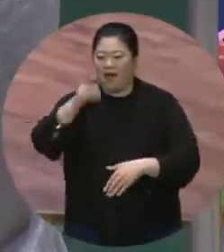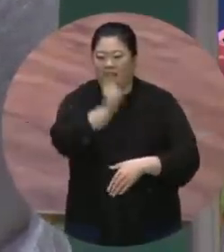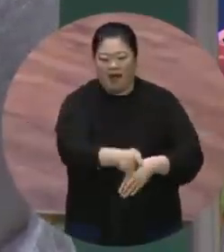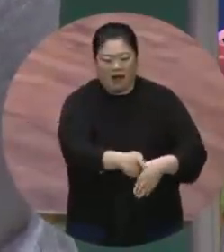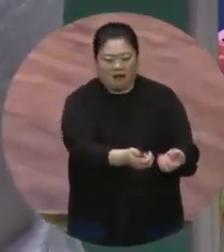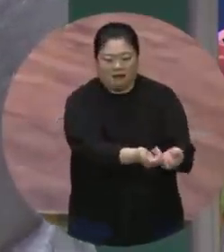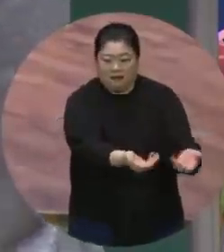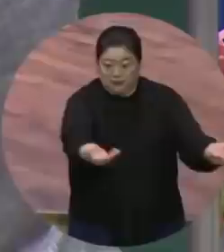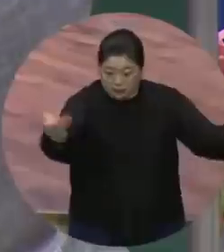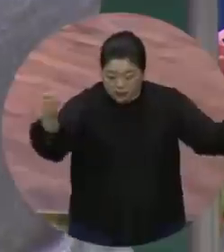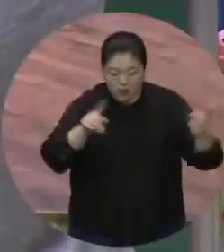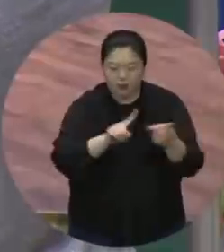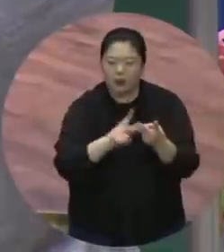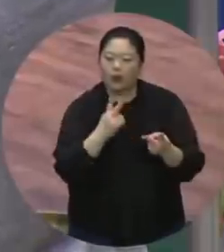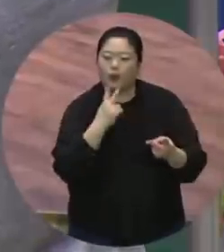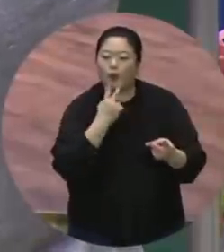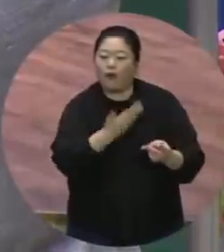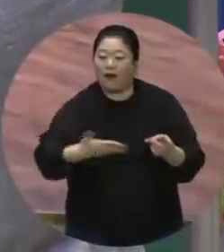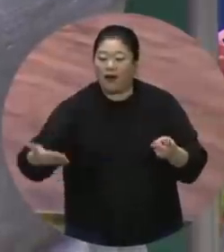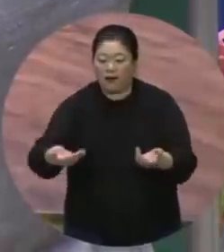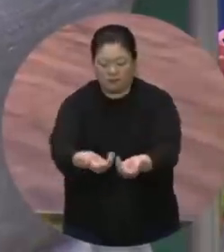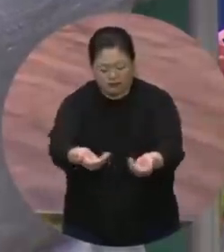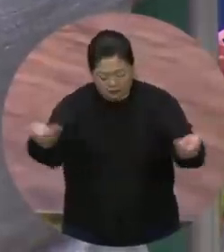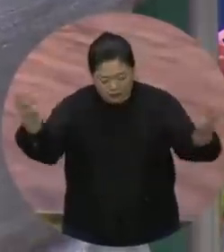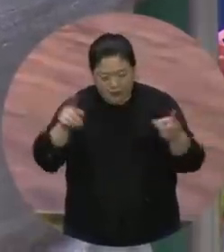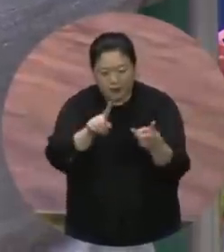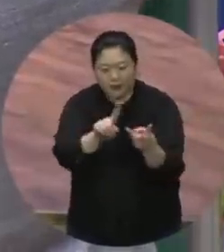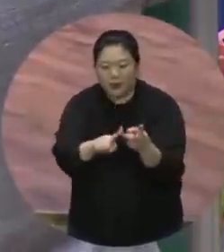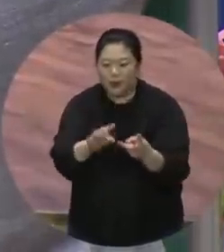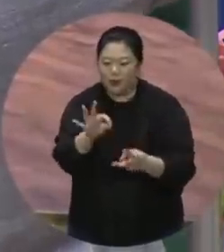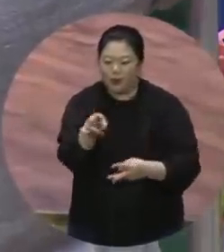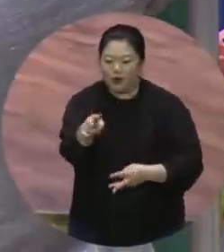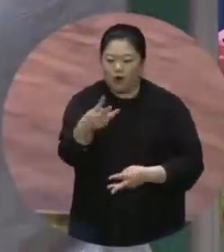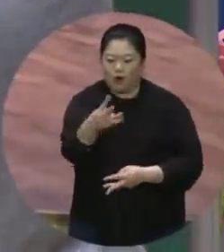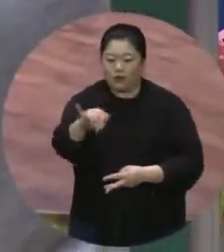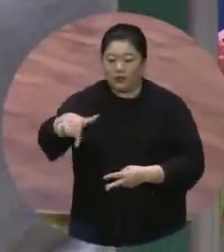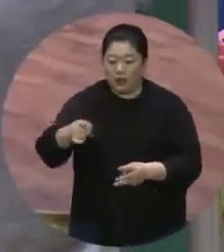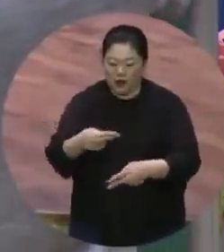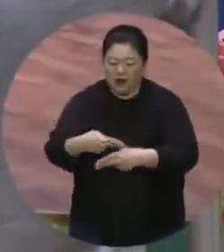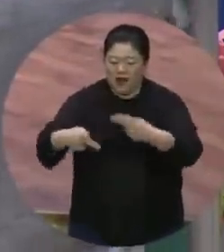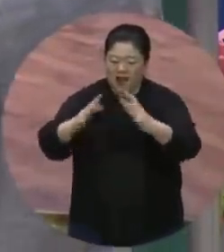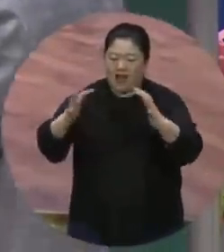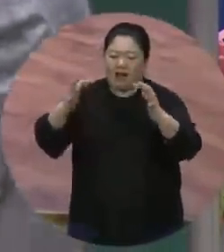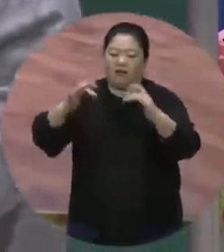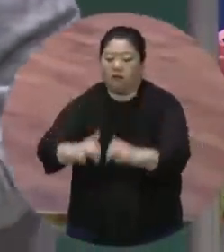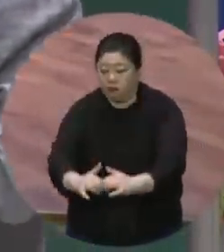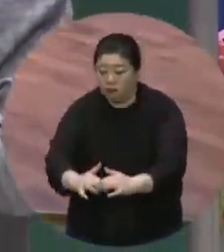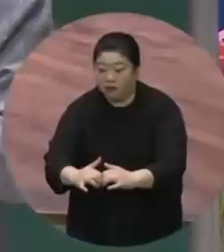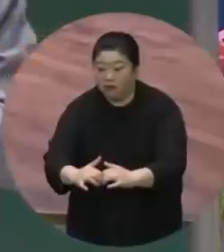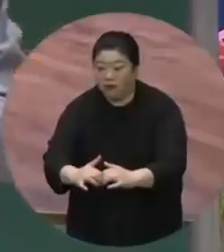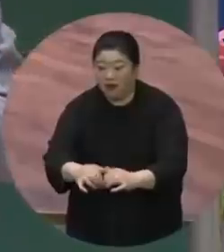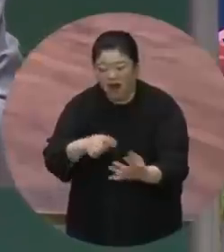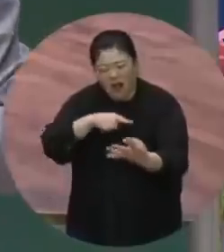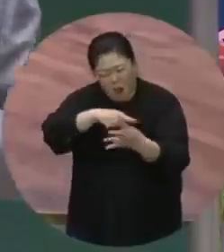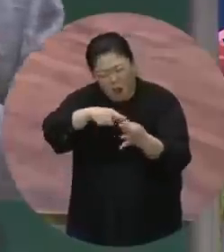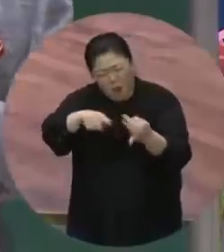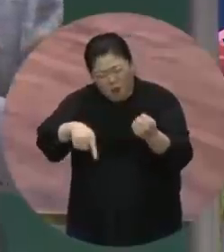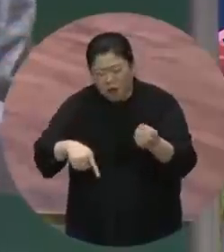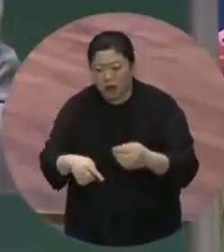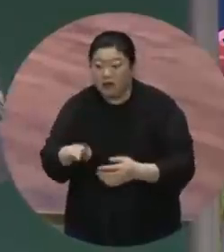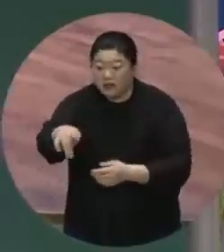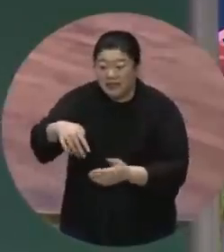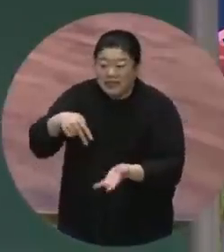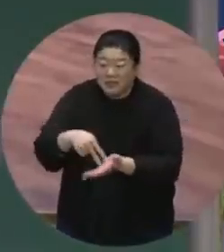요단 사건, 여리고 사건, 이 놀라운 사건들이 쭉 나오지요. 막 이게 도대체 이해가